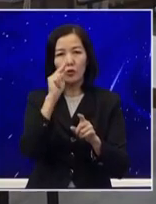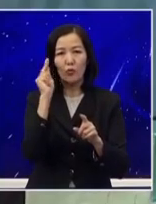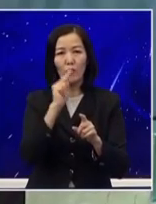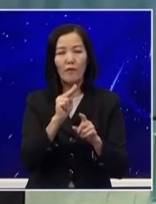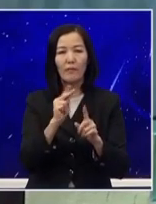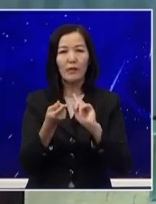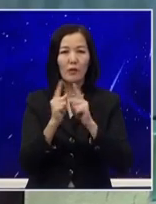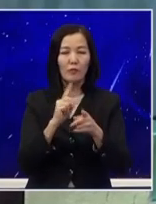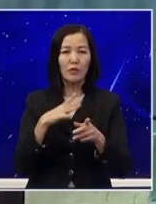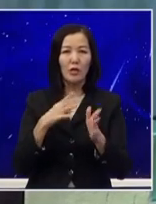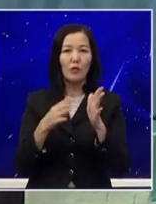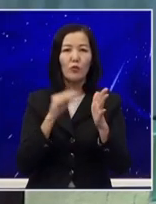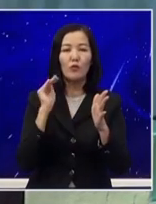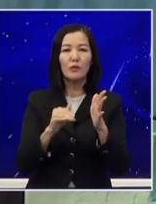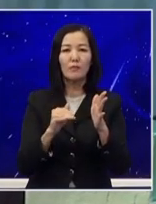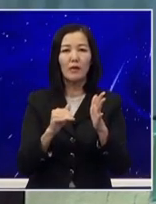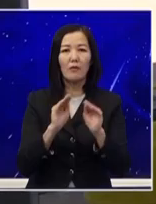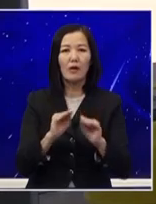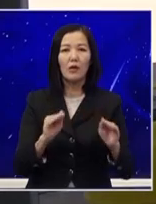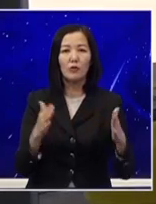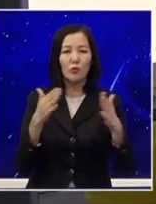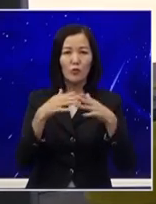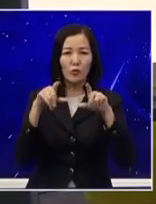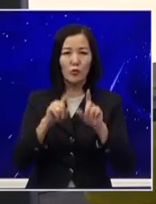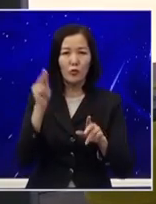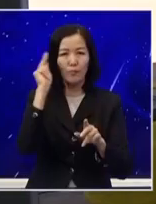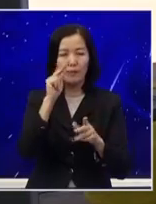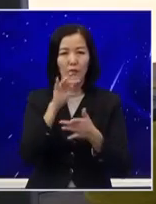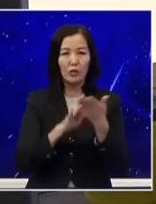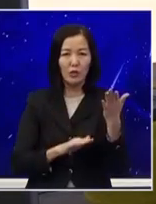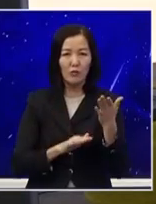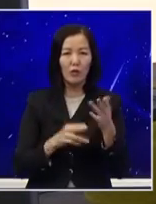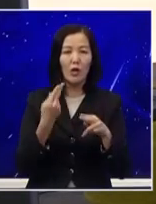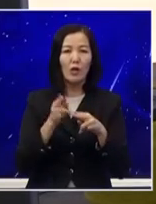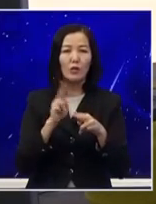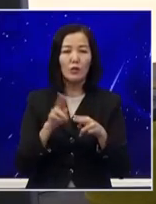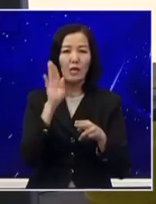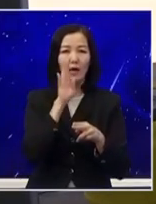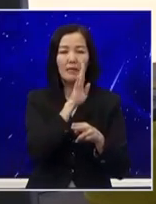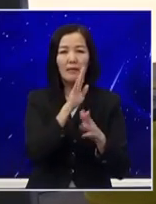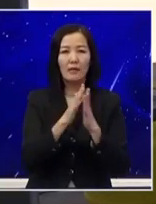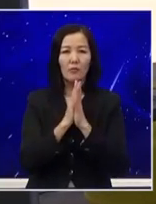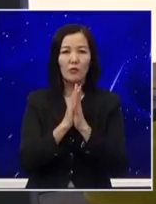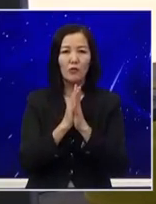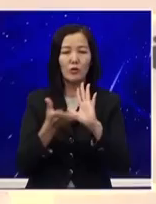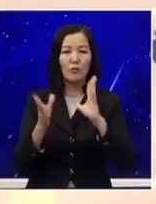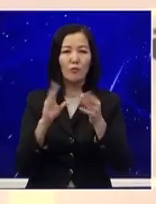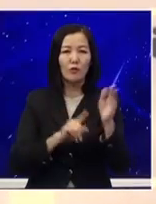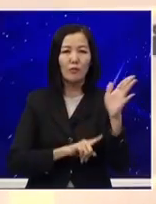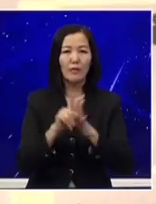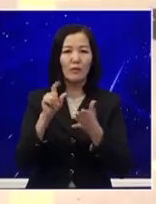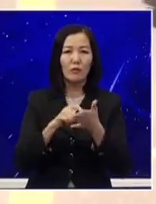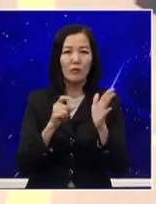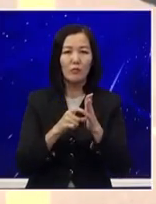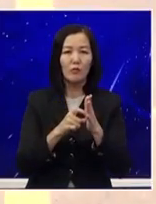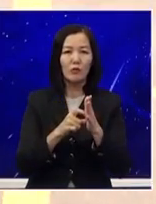форматына көшкен, яғни 9000-нан аса оқушы үйлерінде отырып білімдерін жетілдіруде. Сондай-ақ, ата-аналар өтініші бойынша бастауыш